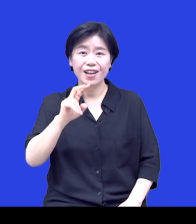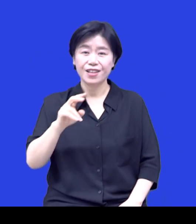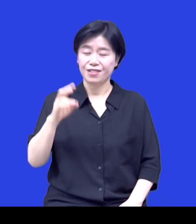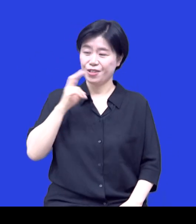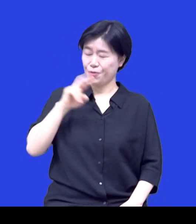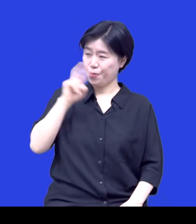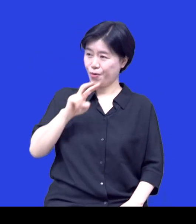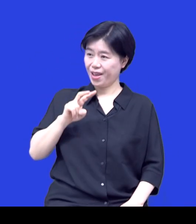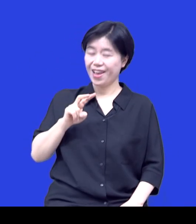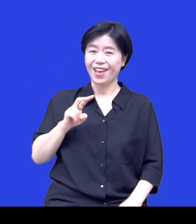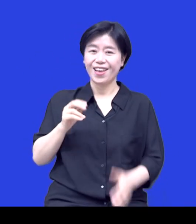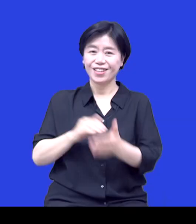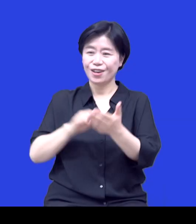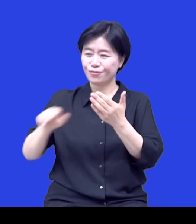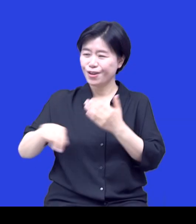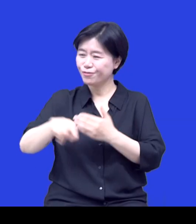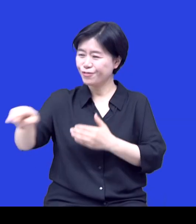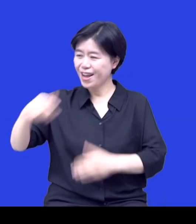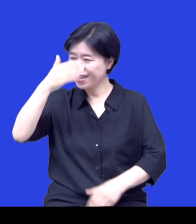은혜를 너무 막 받는 거예요.